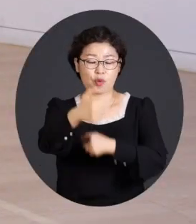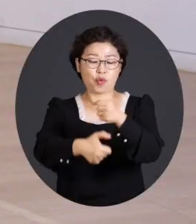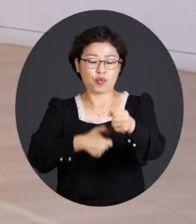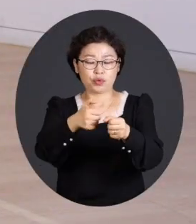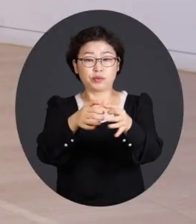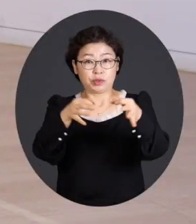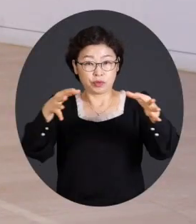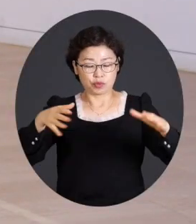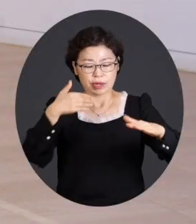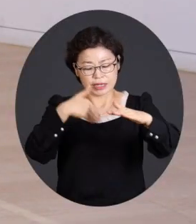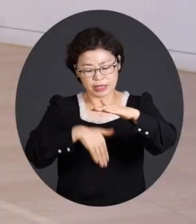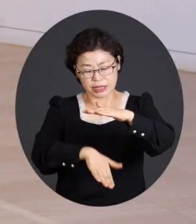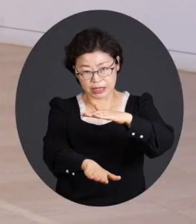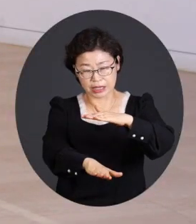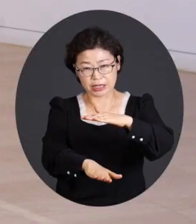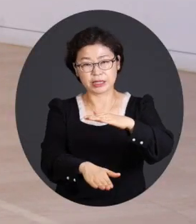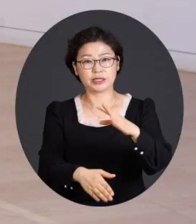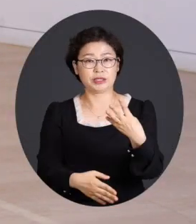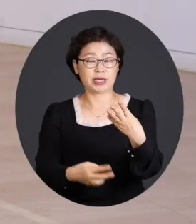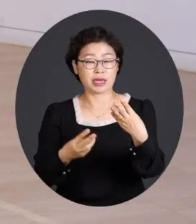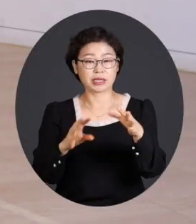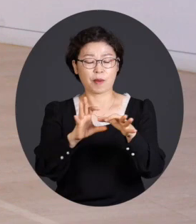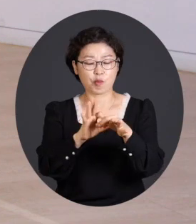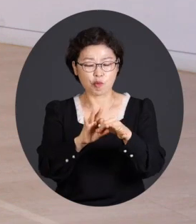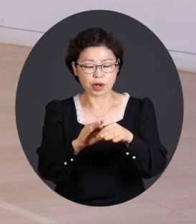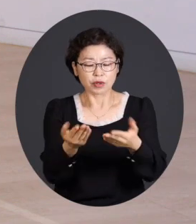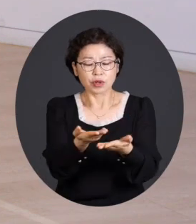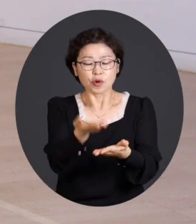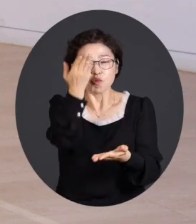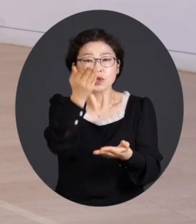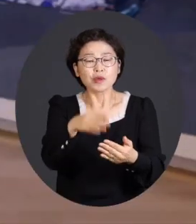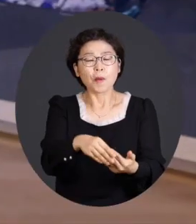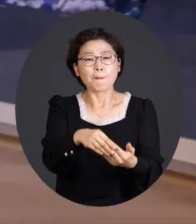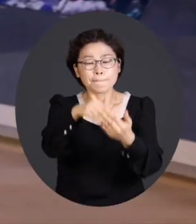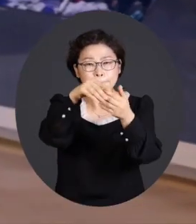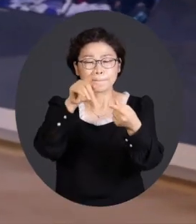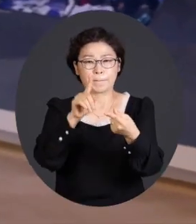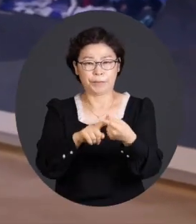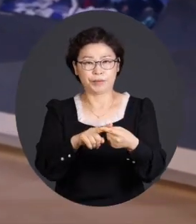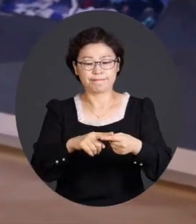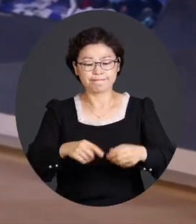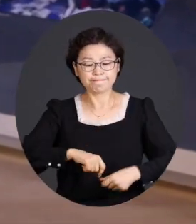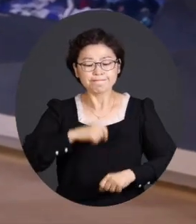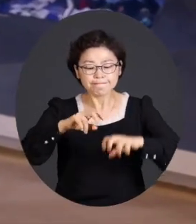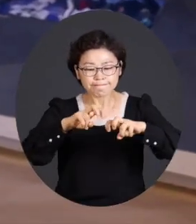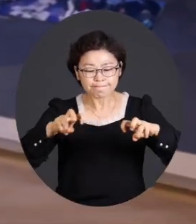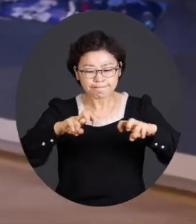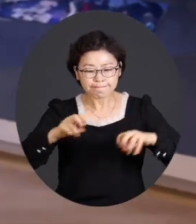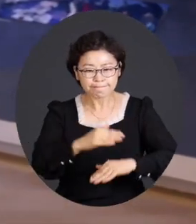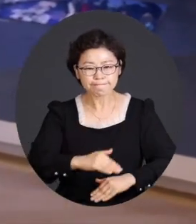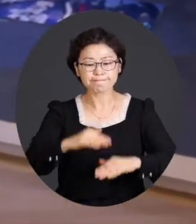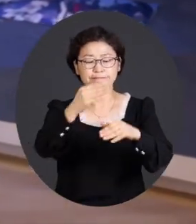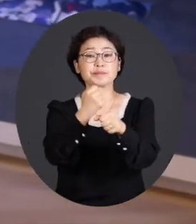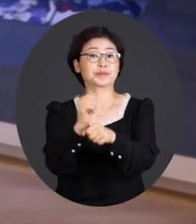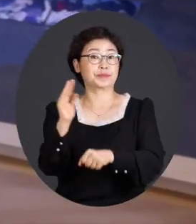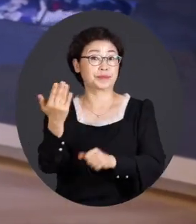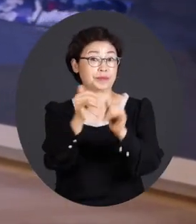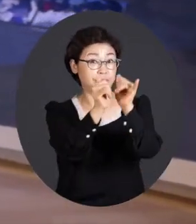동안 지하에 갇혔던 사삼을 지상으로 꺼내는 진상규명의 역사가 정리되어 있습니다.